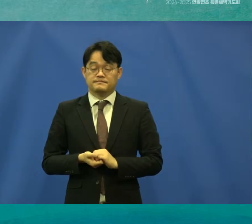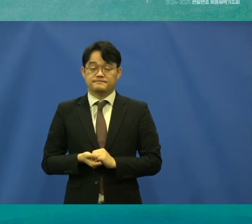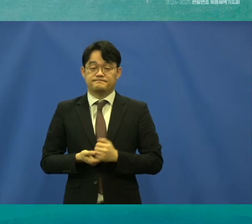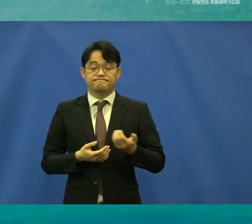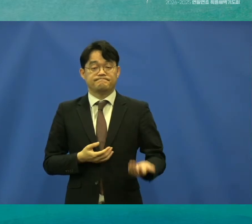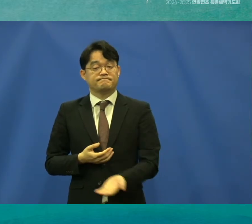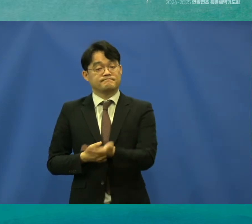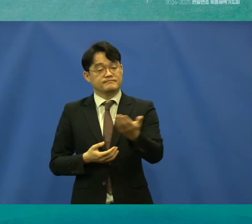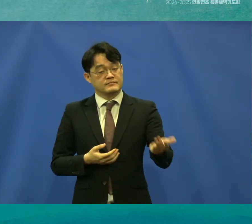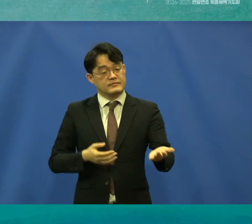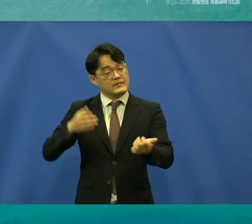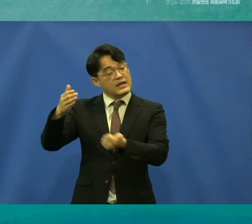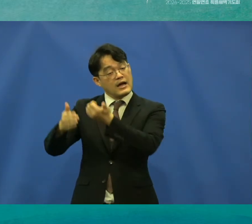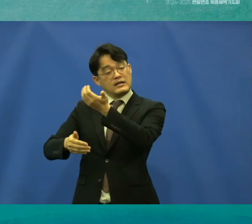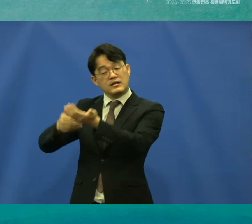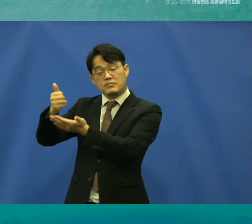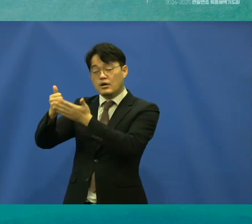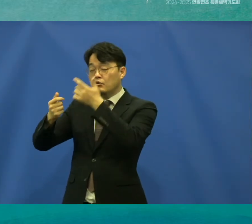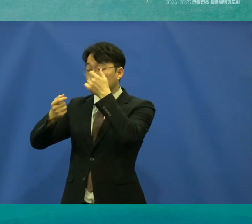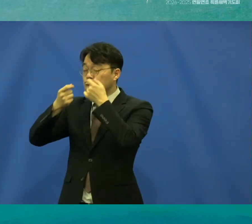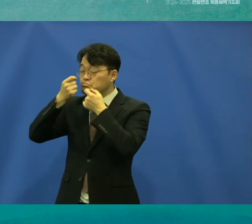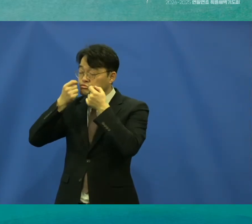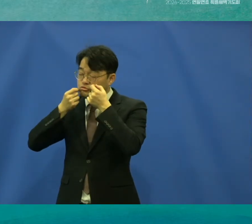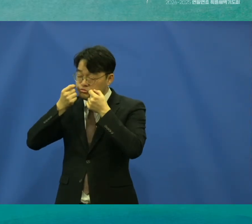여러분이 하나님의 눈물을 보신 적이 있습니까?